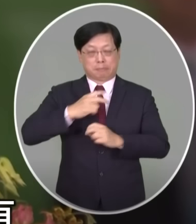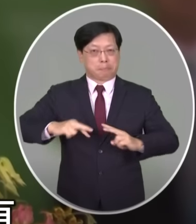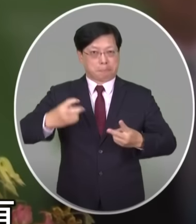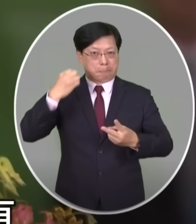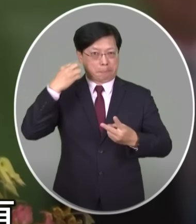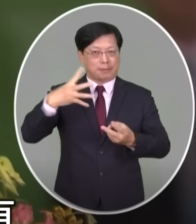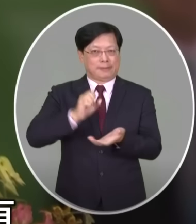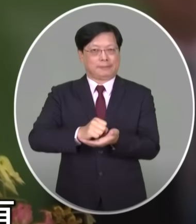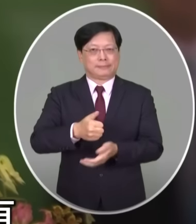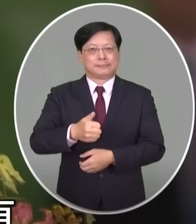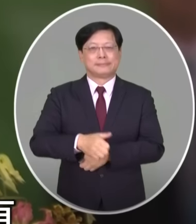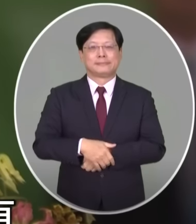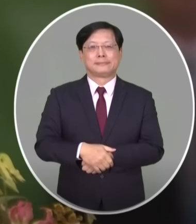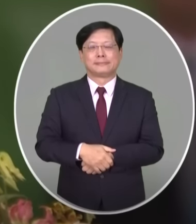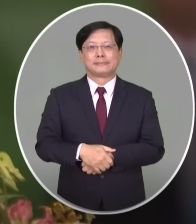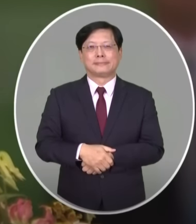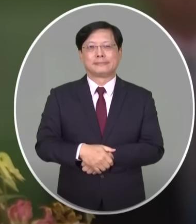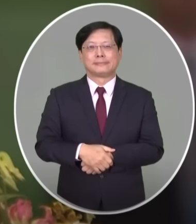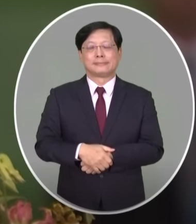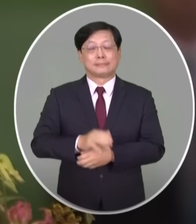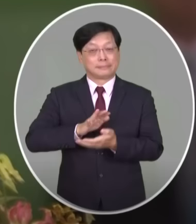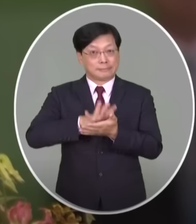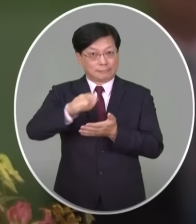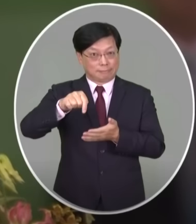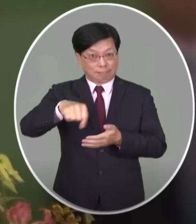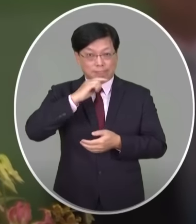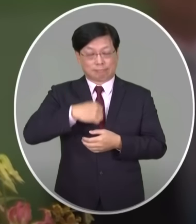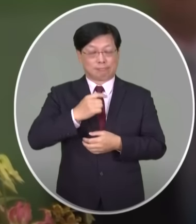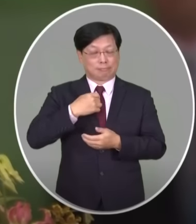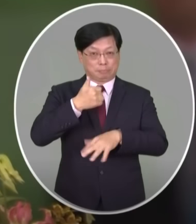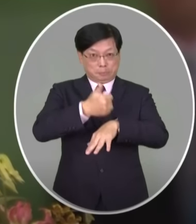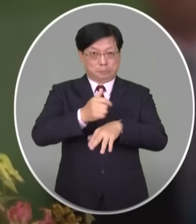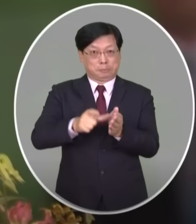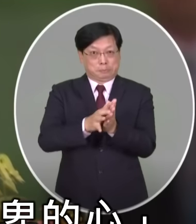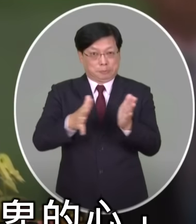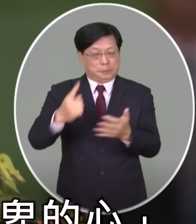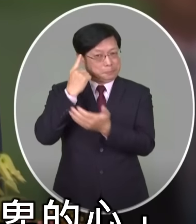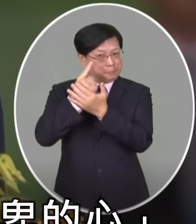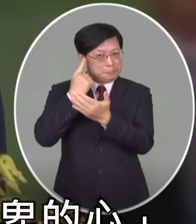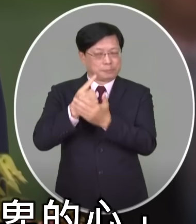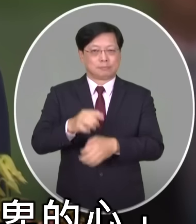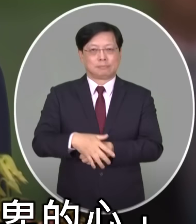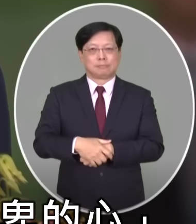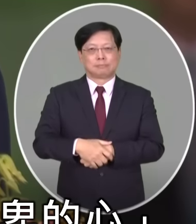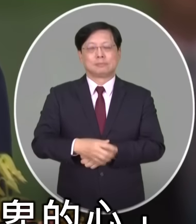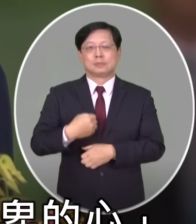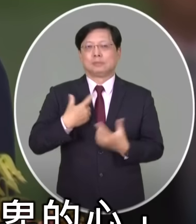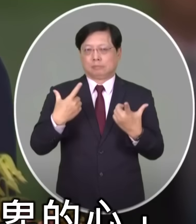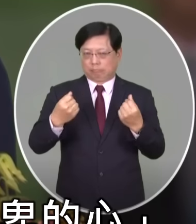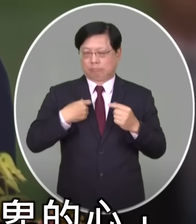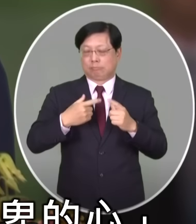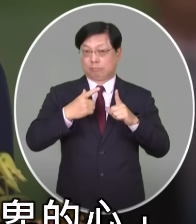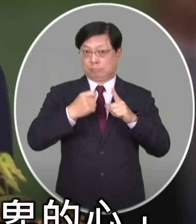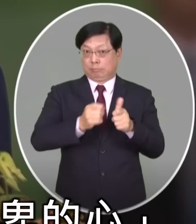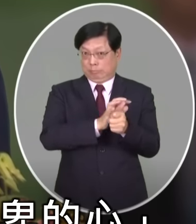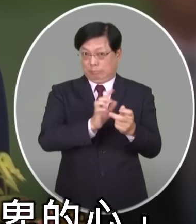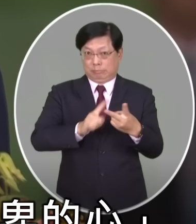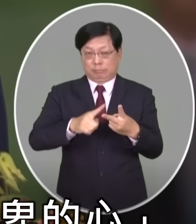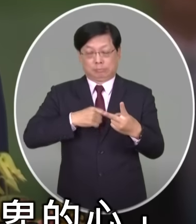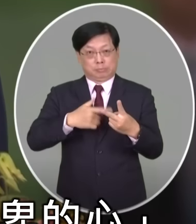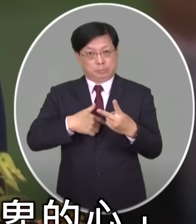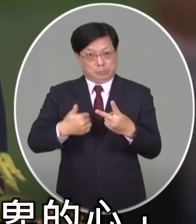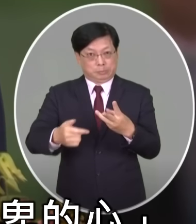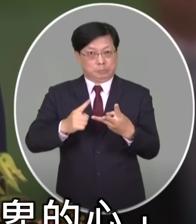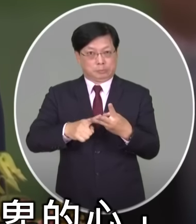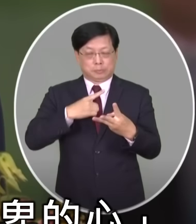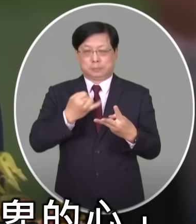史的新页。在未来任期的每一天，我将行公义、好怜悯、